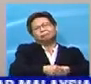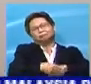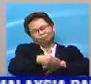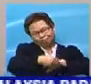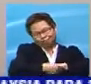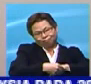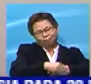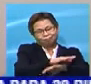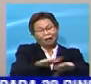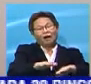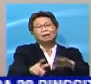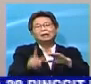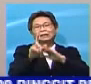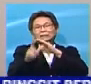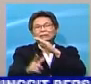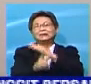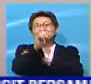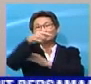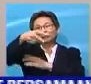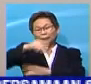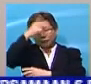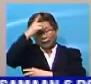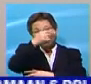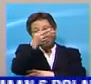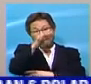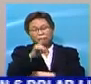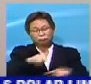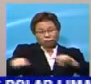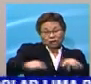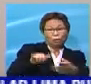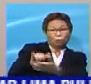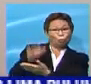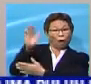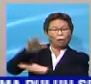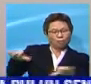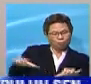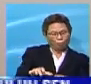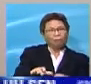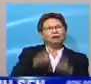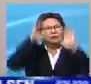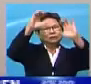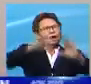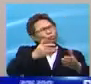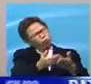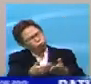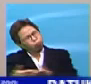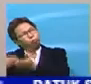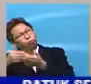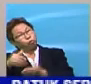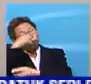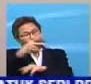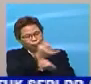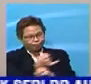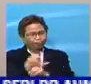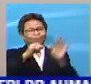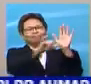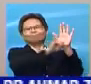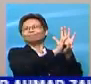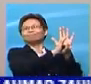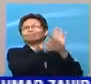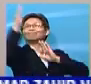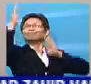menurut timbalan Perdana Menteri Datuk Seri dr Ahmad Zahid Hamidi tindakan itu akan dilakukan secara berterusan demi menjaga imej